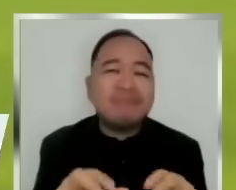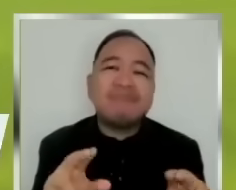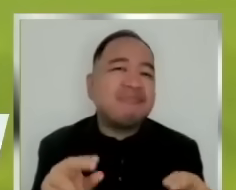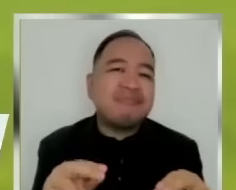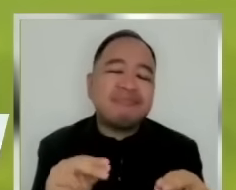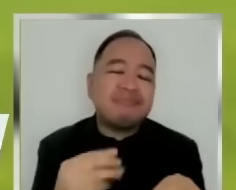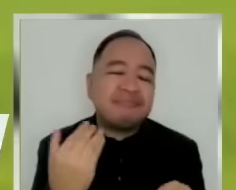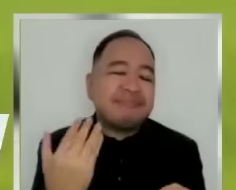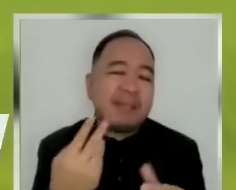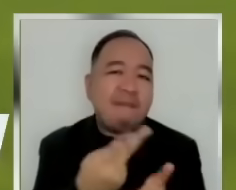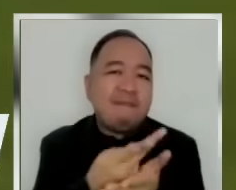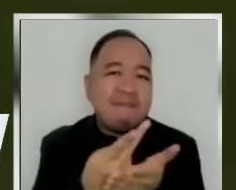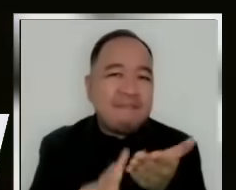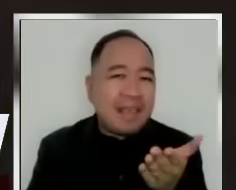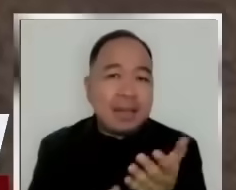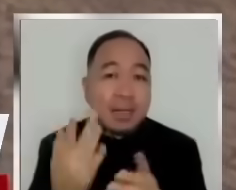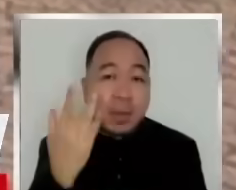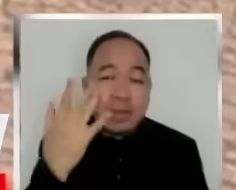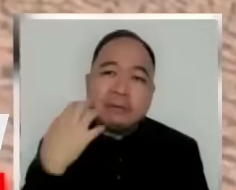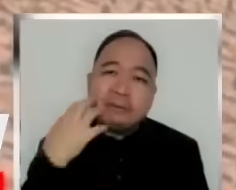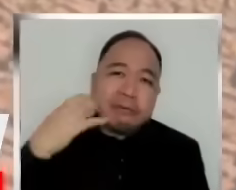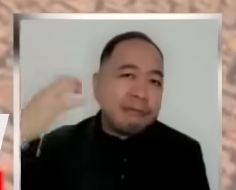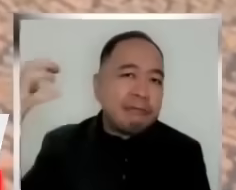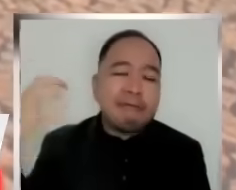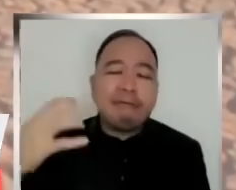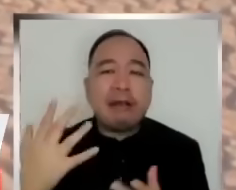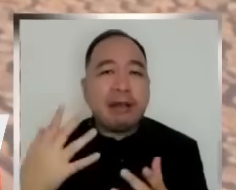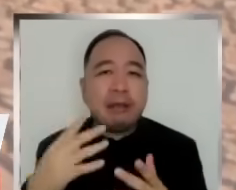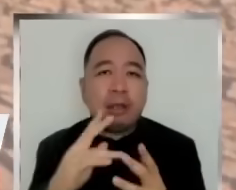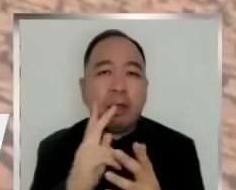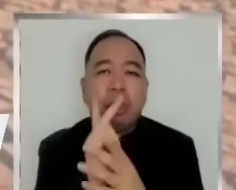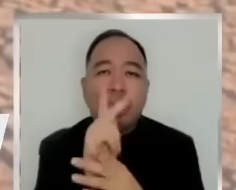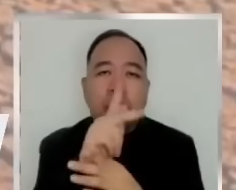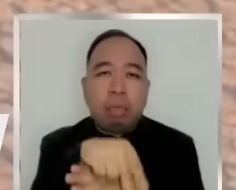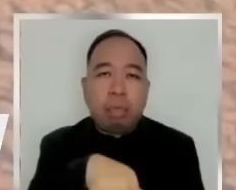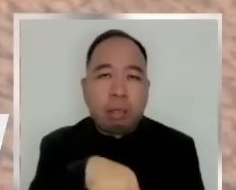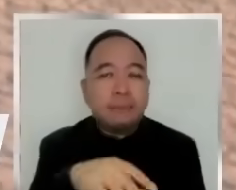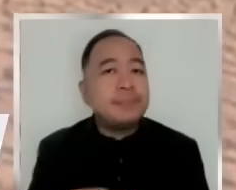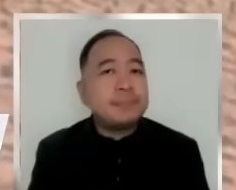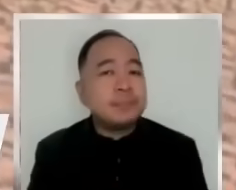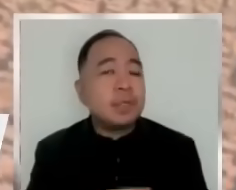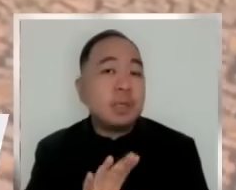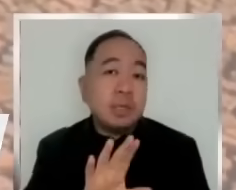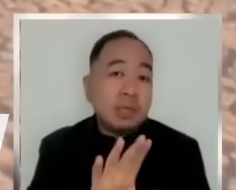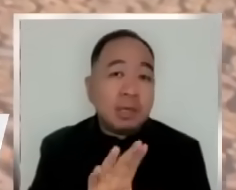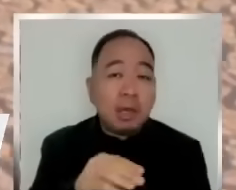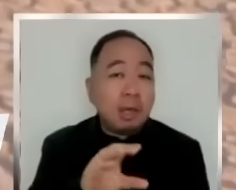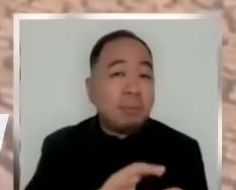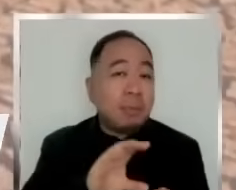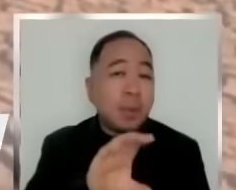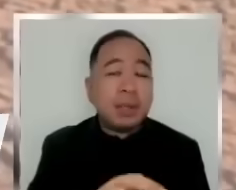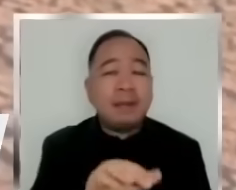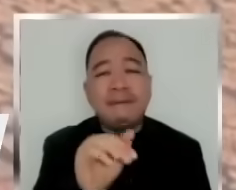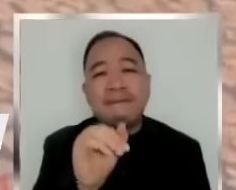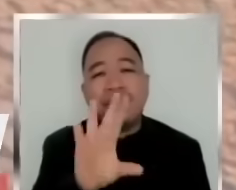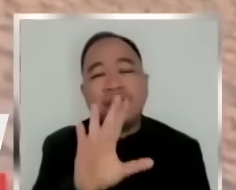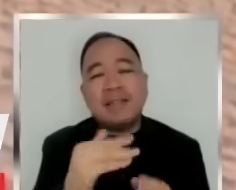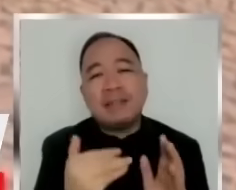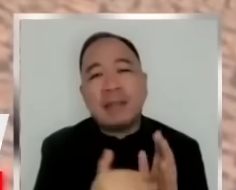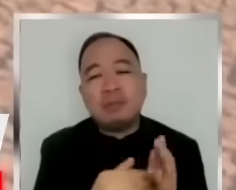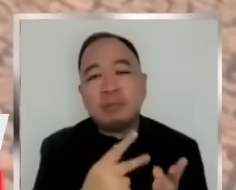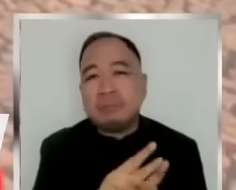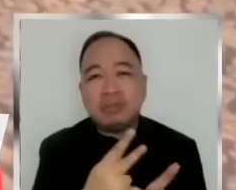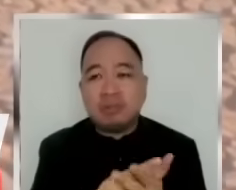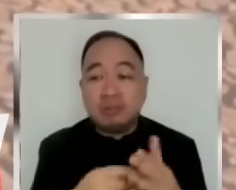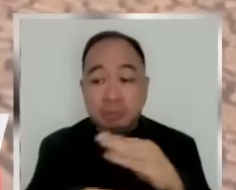na nakabunga. Hindi na niya nabawi ang hanggang 15,000 pesos na puhunan at napilitan na lang